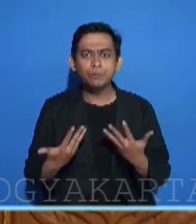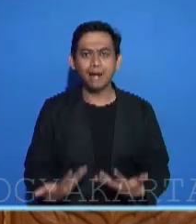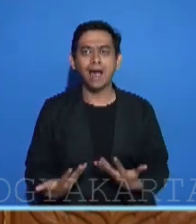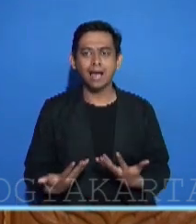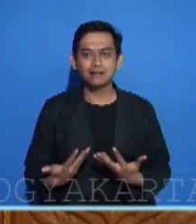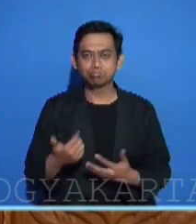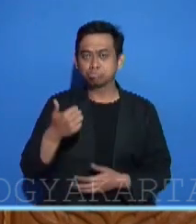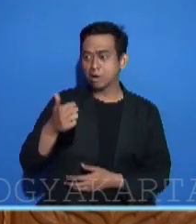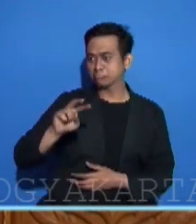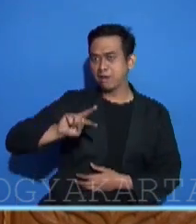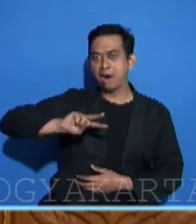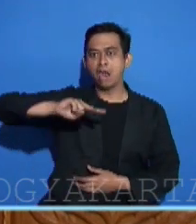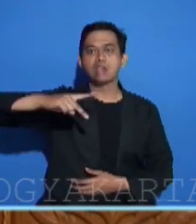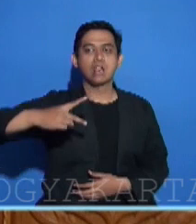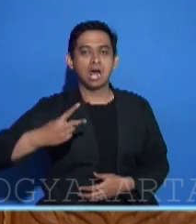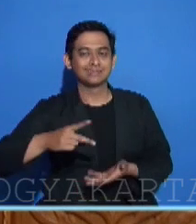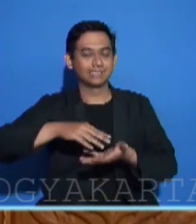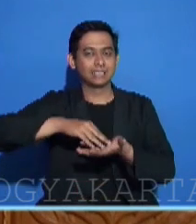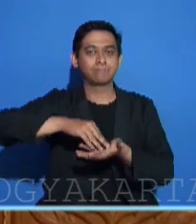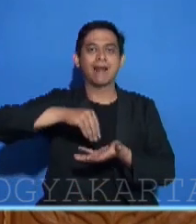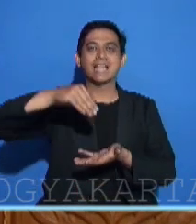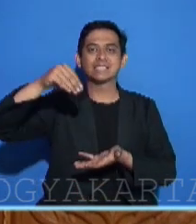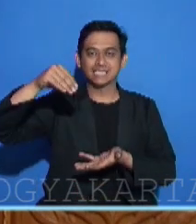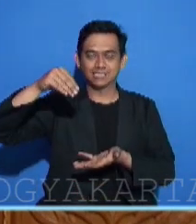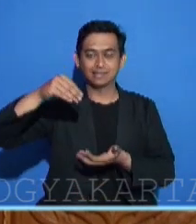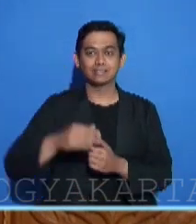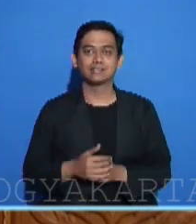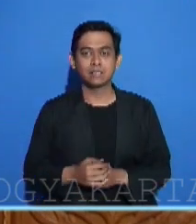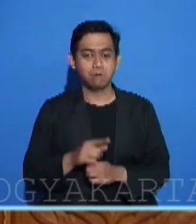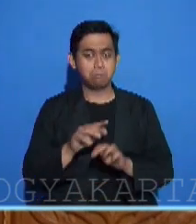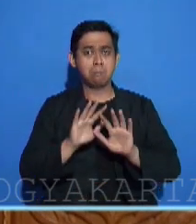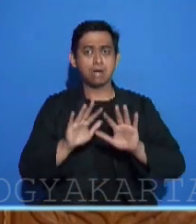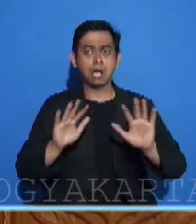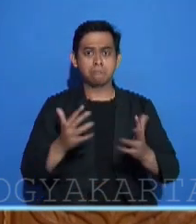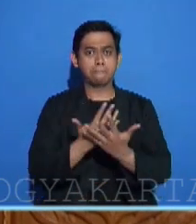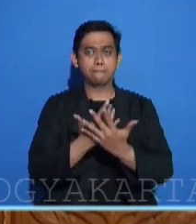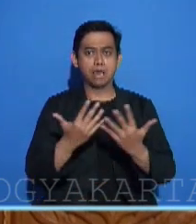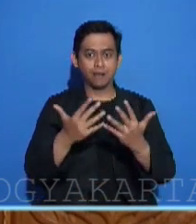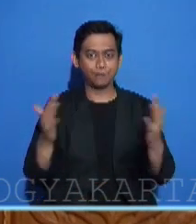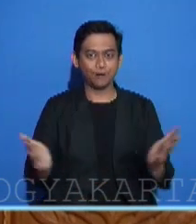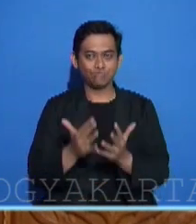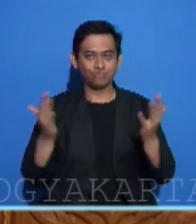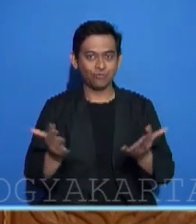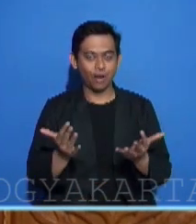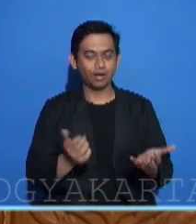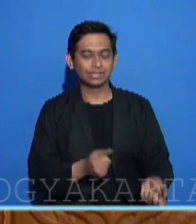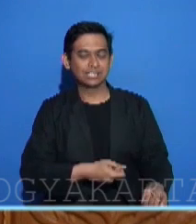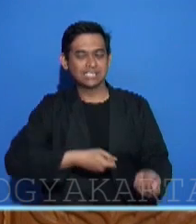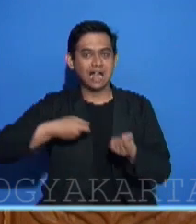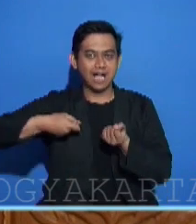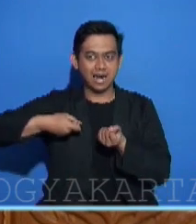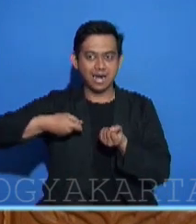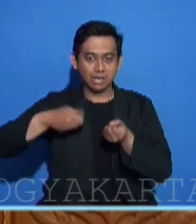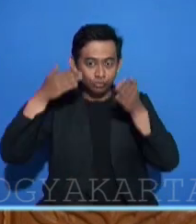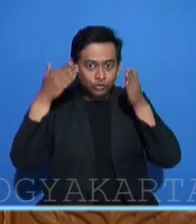sumber karbohidrat pramil Ugi moten maib menawi kathah warg ingkang buudidayaken tel Pendem minipun ing